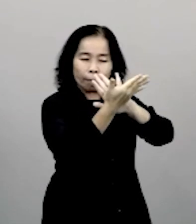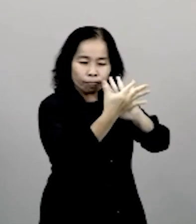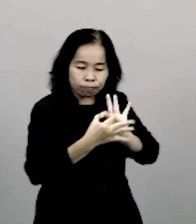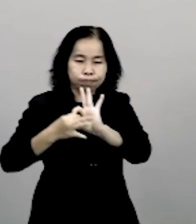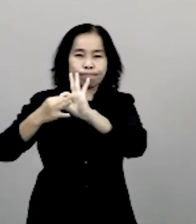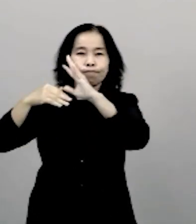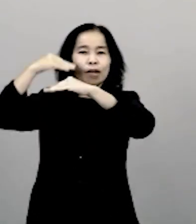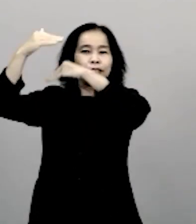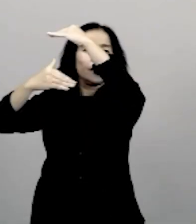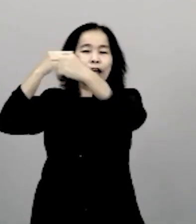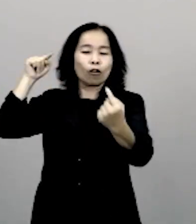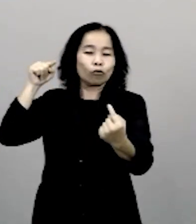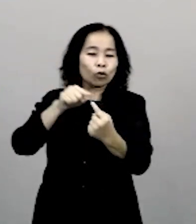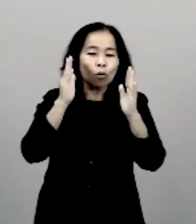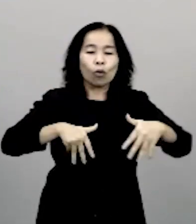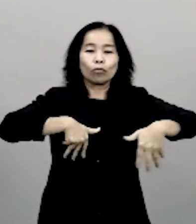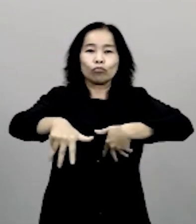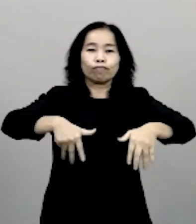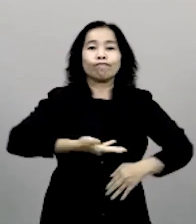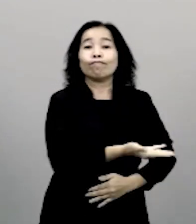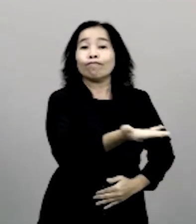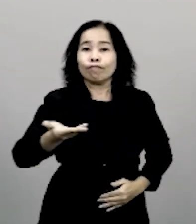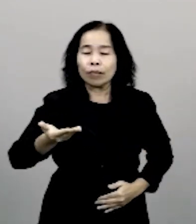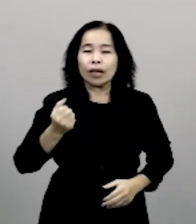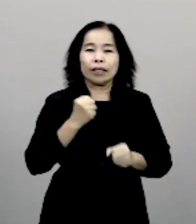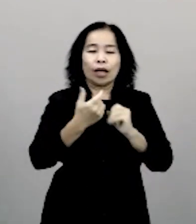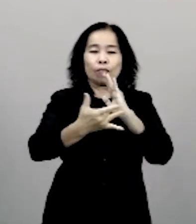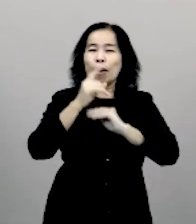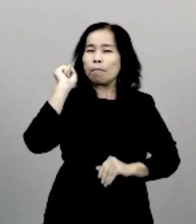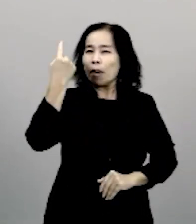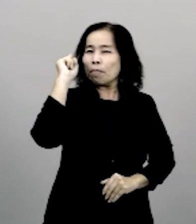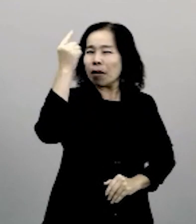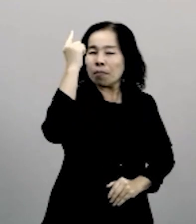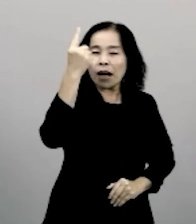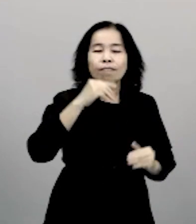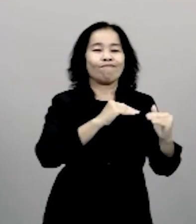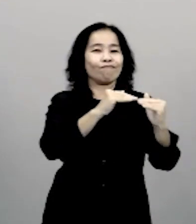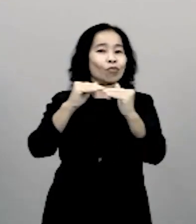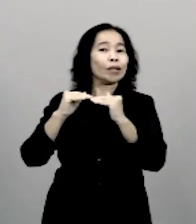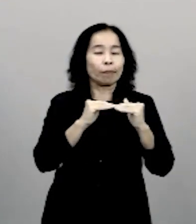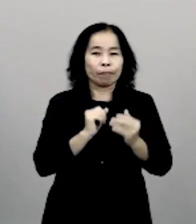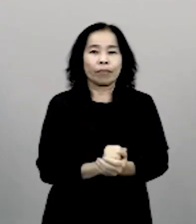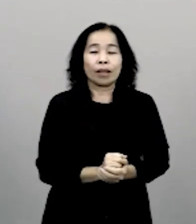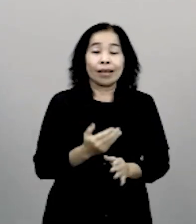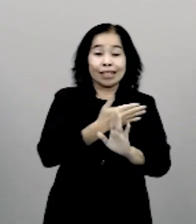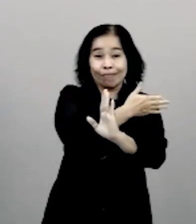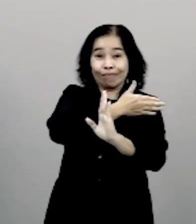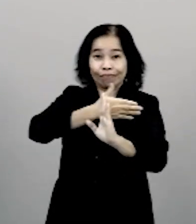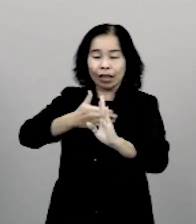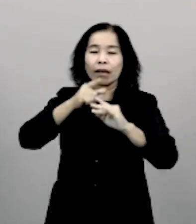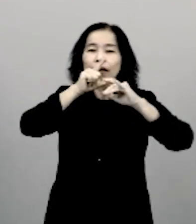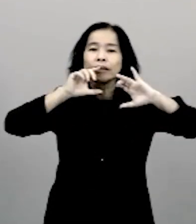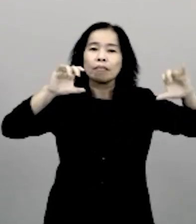เพื่อคนทั้งมวลพลังนวัตกรรมสู่โลกที่เข้าถึงได้และเป็นธรรมที่ผ่านมา